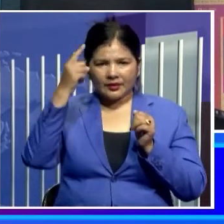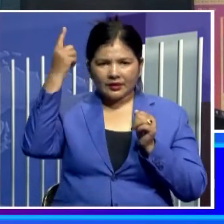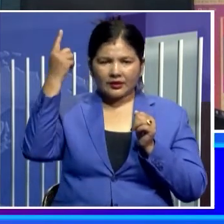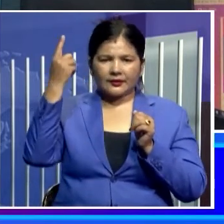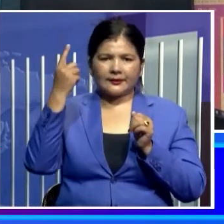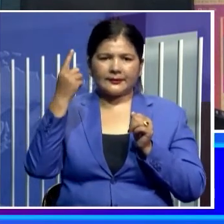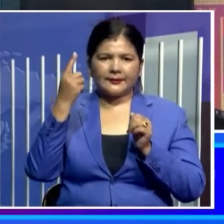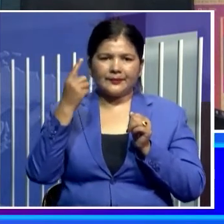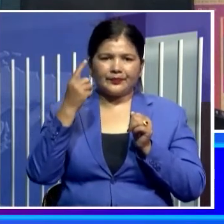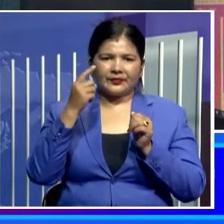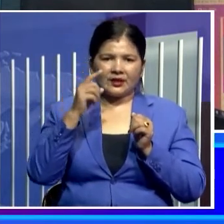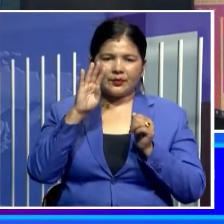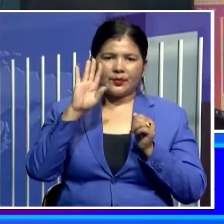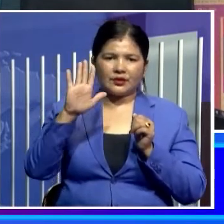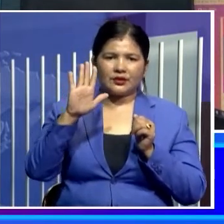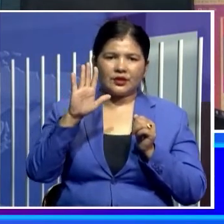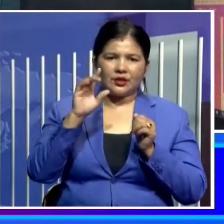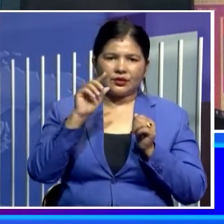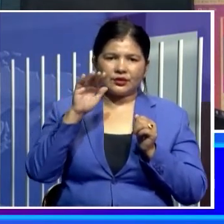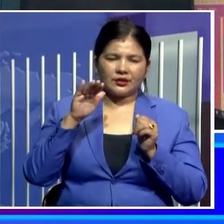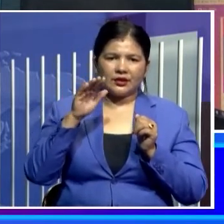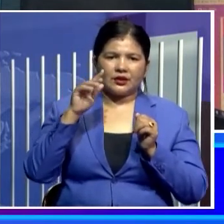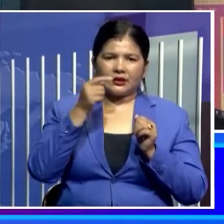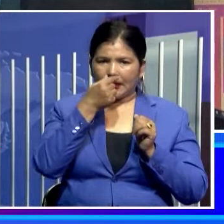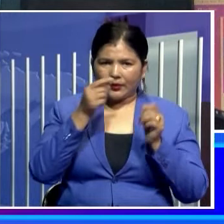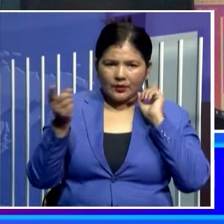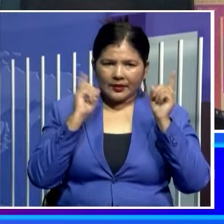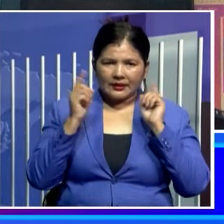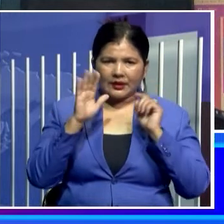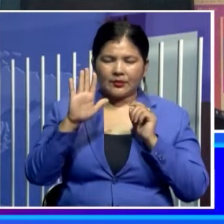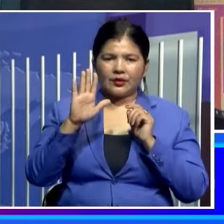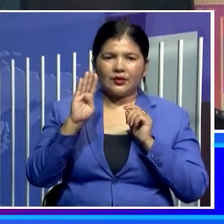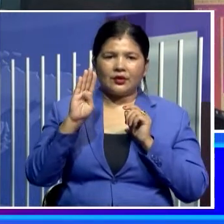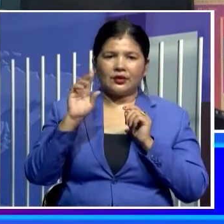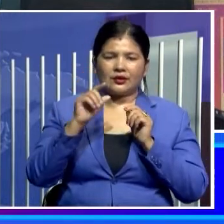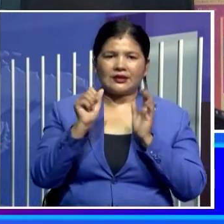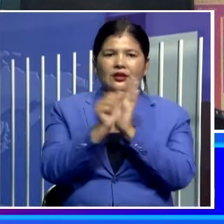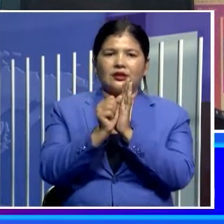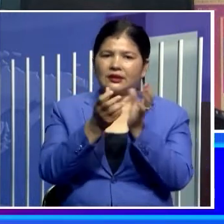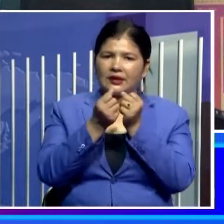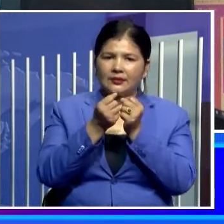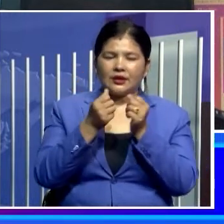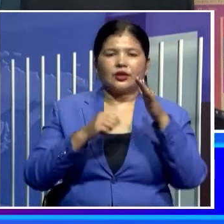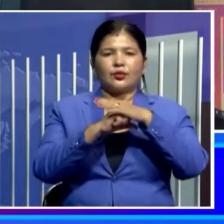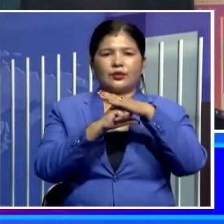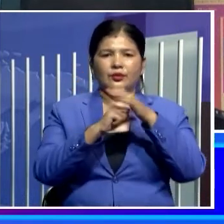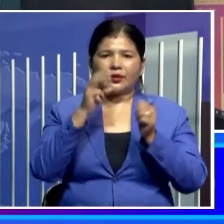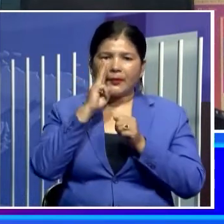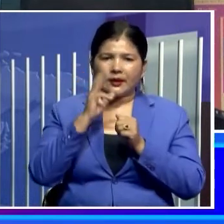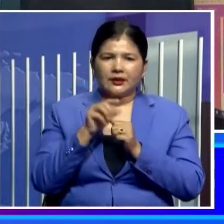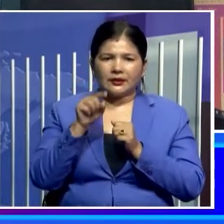पञ्चपुरी, गुरुबाकोट, लेगबेसी, सिङ्गाड गाउँपालिका र बराताल गाउँपालिकामा चाहिँ अग्रता कायम गरेको छ प्रमुखमा। त्यसै